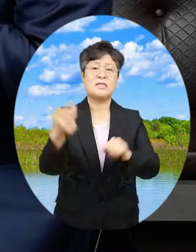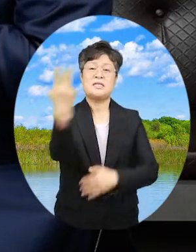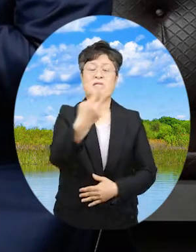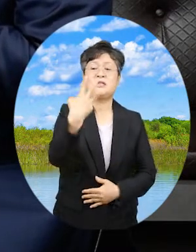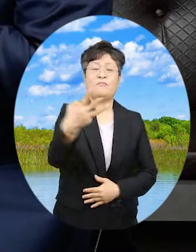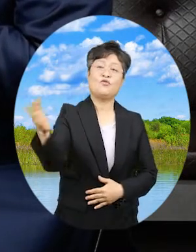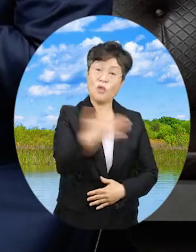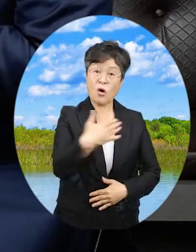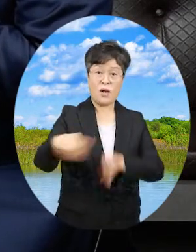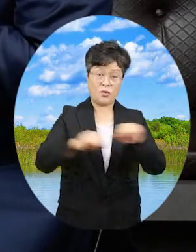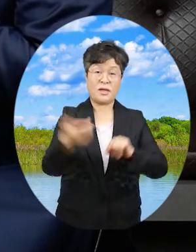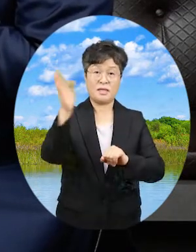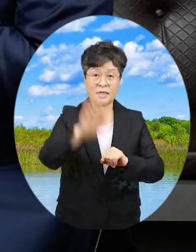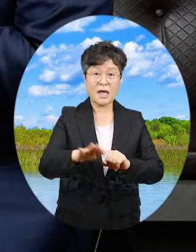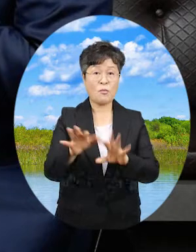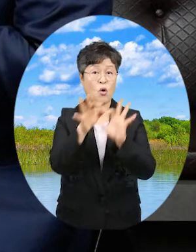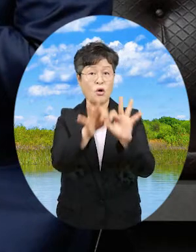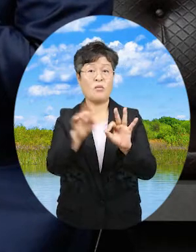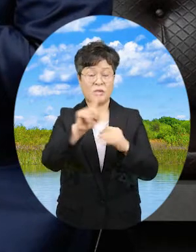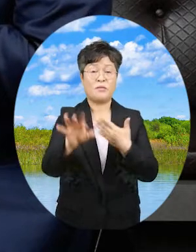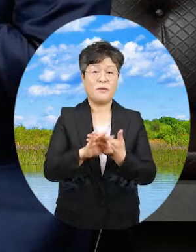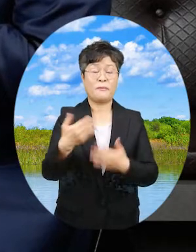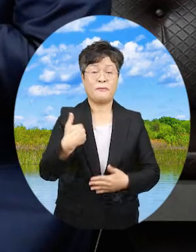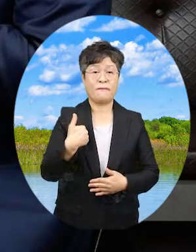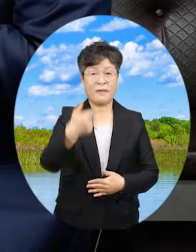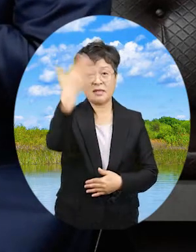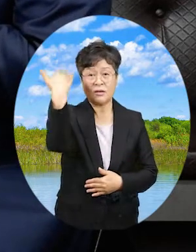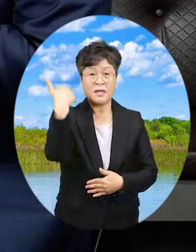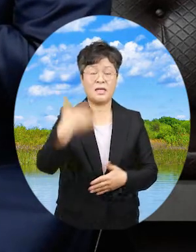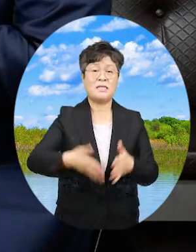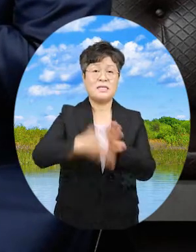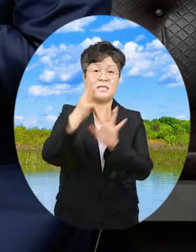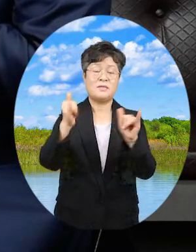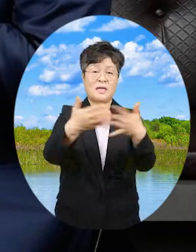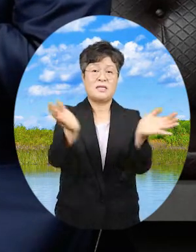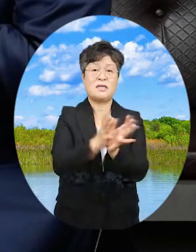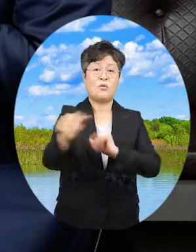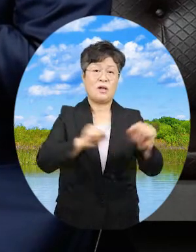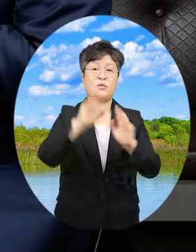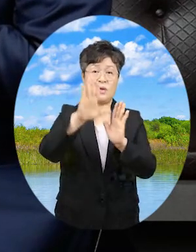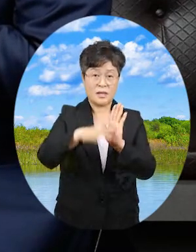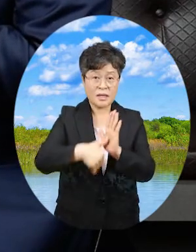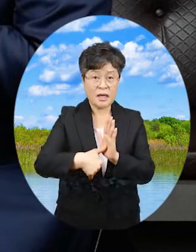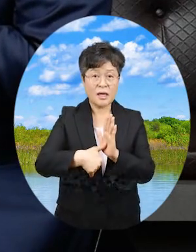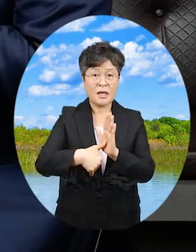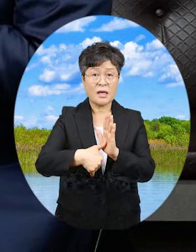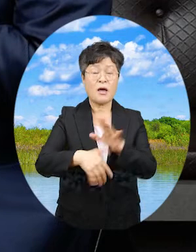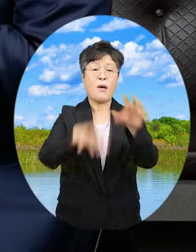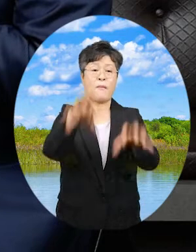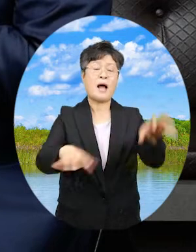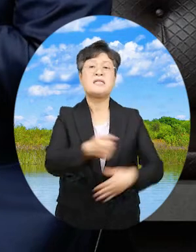지역 시민들한테는 굉장히 중요한 이슈구나. 그런 속에서 이 삶을 바꾸는 새로운 운동으로 그런 의미에서는 이 환경운동의 중요성을 자각하게